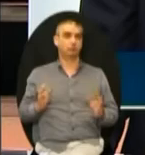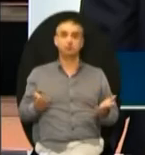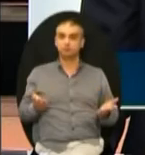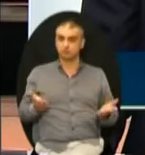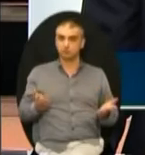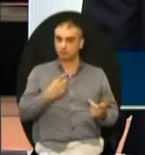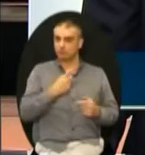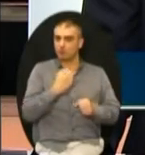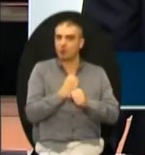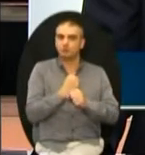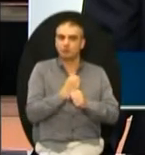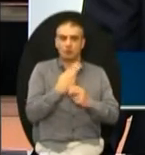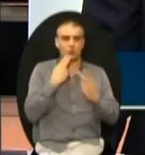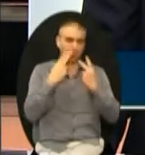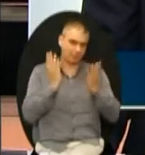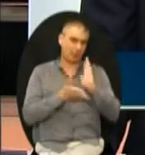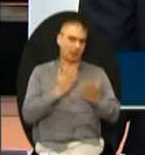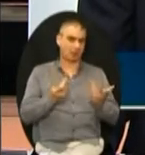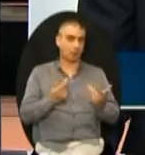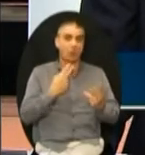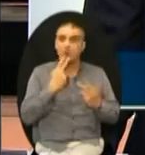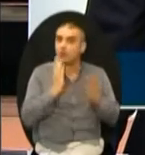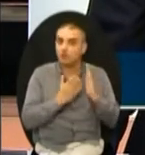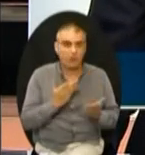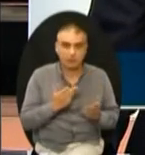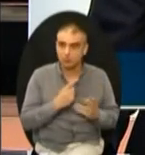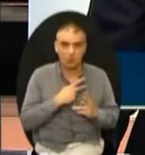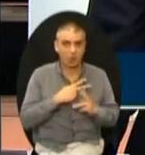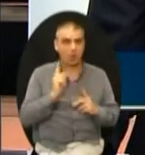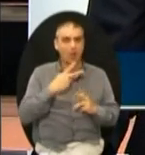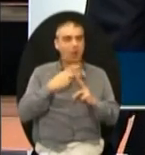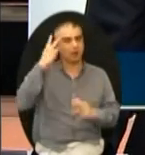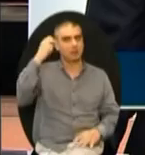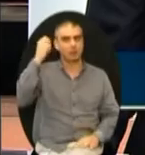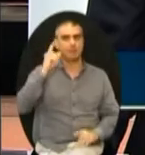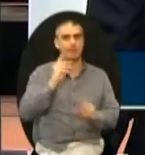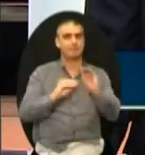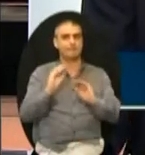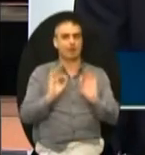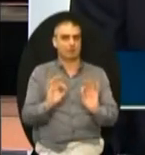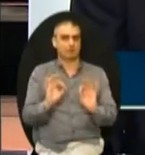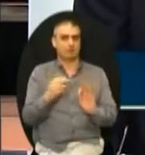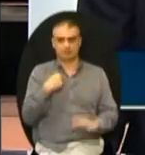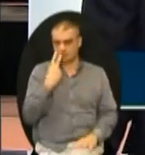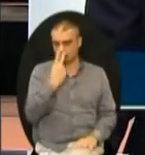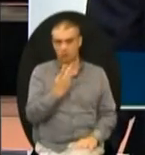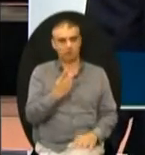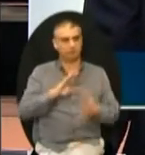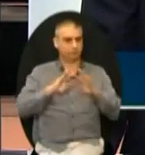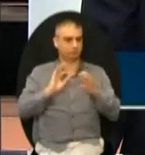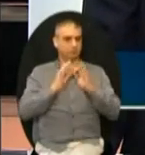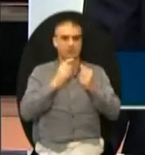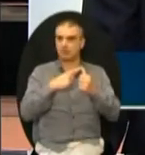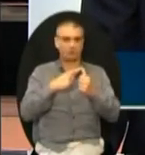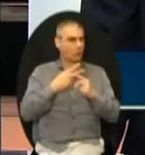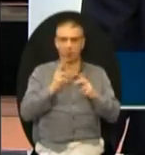והוא גם מייצר תגובות אלימות. תגובות אלימות אגב לא בתיאוריה אלא בפרקטיקה. אנחנו רואים את זה ברשת,